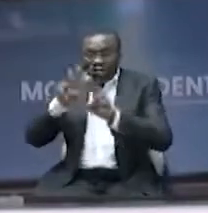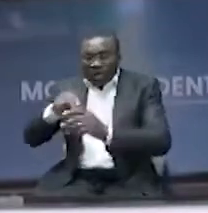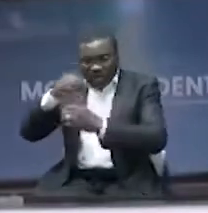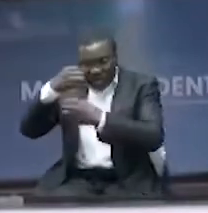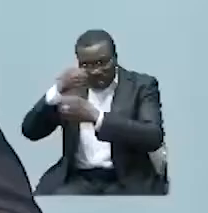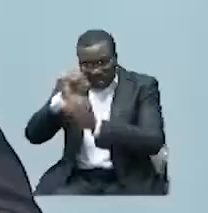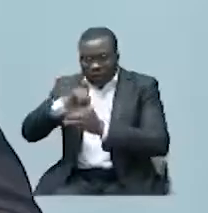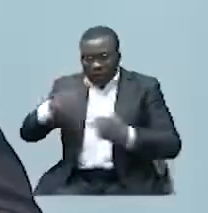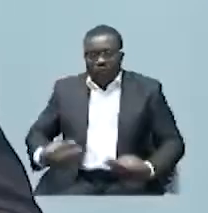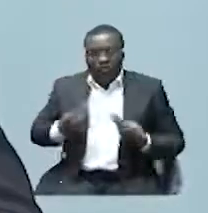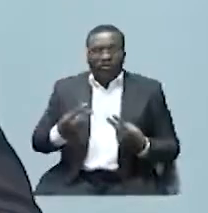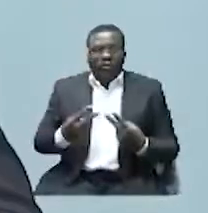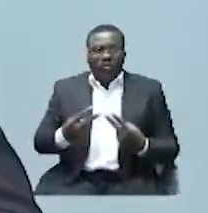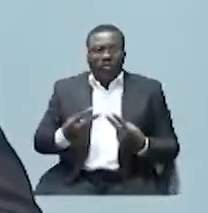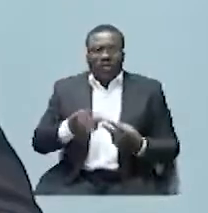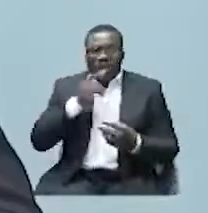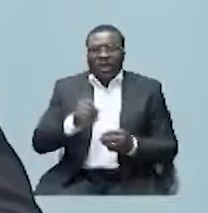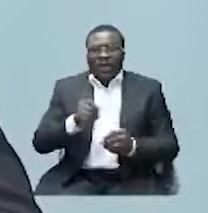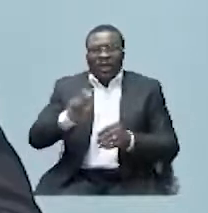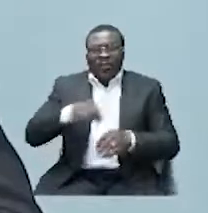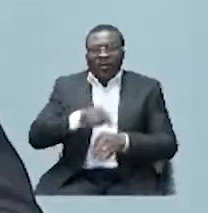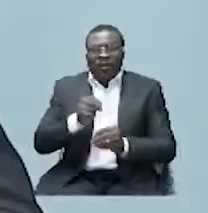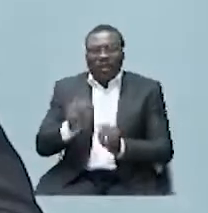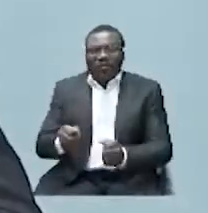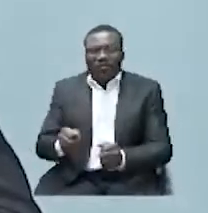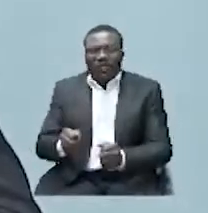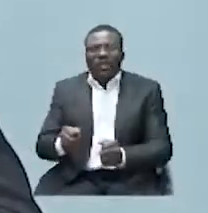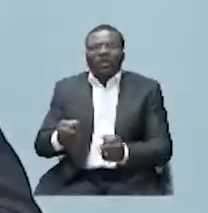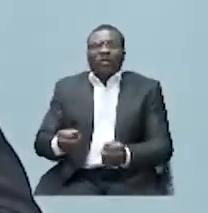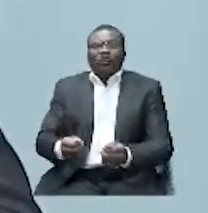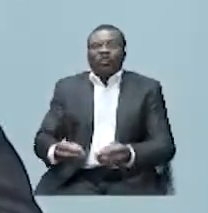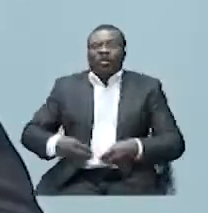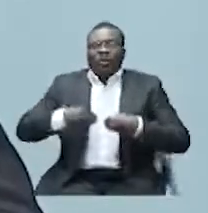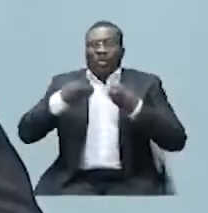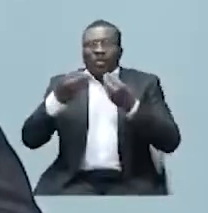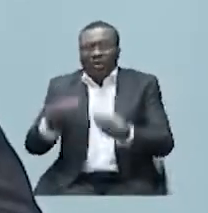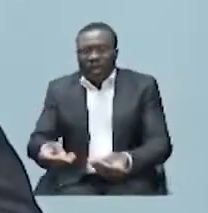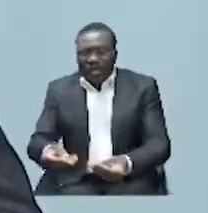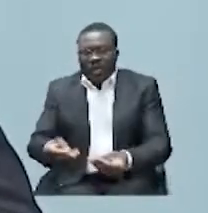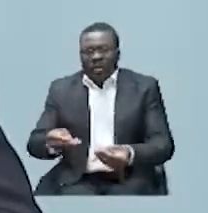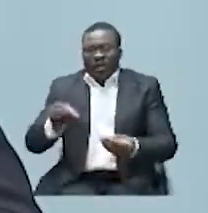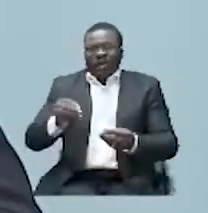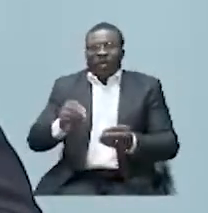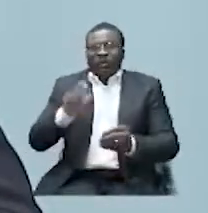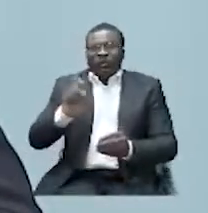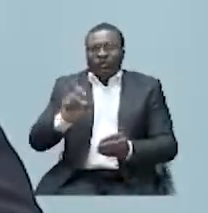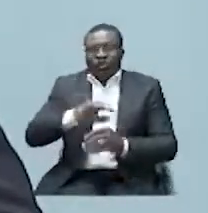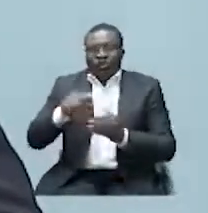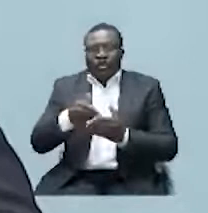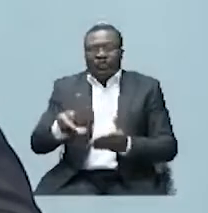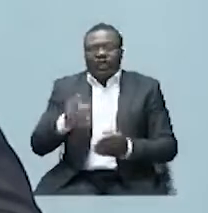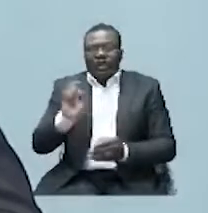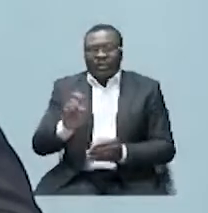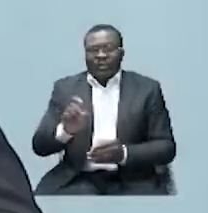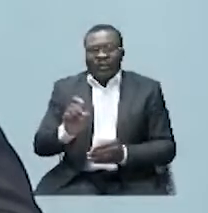que nous vivons, qu'il est impératif de redonner la noblesse nécessaire,